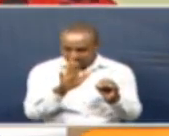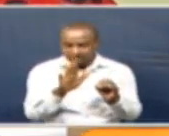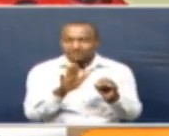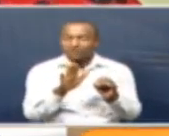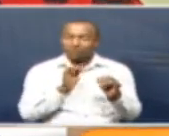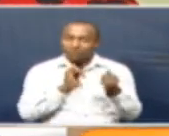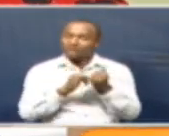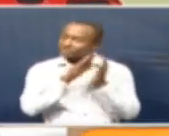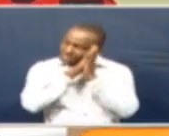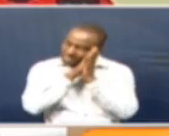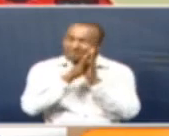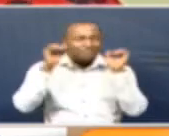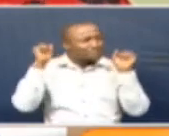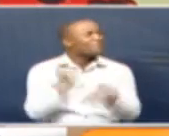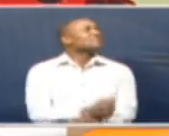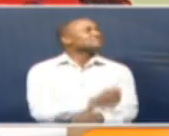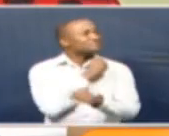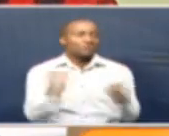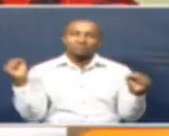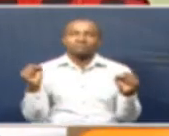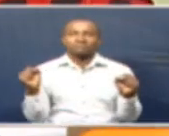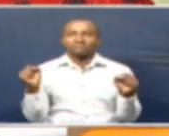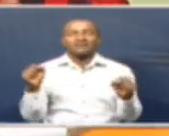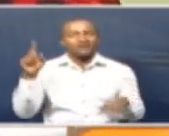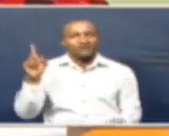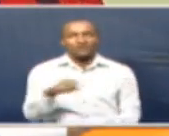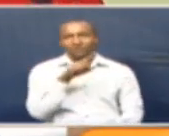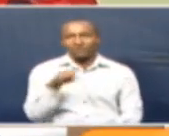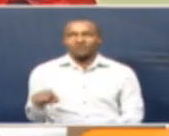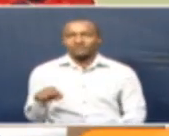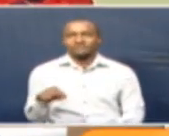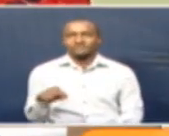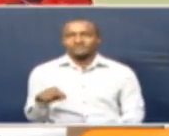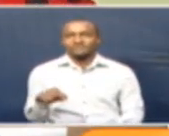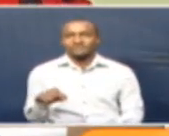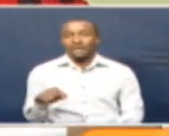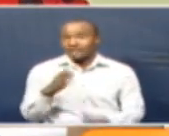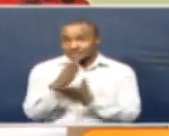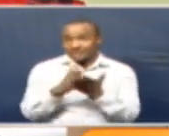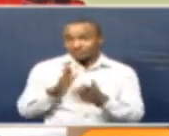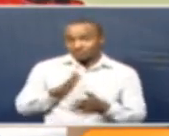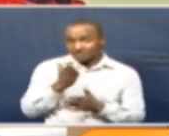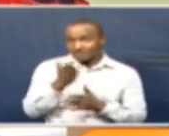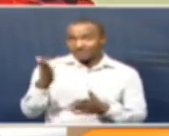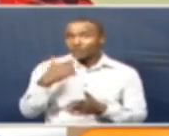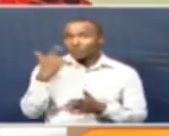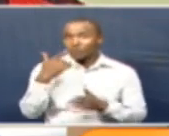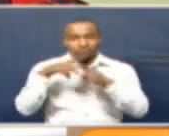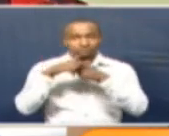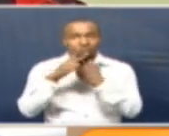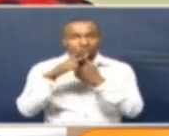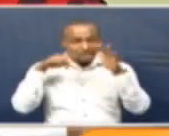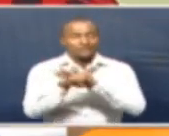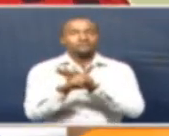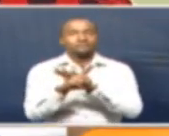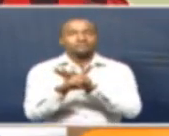usijaribu kumweka mamako afanye nini, alale. Ni makosa sana. Lakini kuna kina mama kama mimi, hata wako macho makavu, ingia chumbani kwa